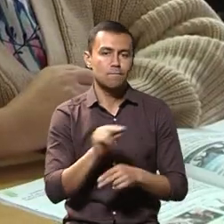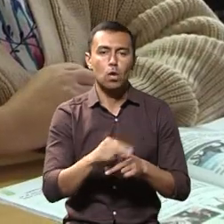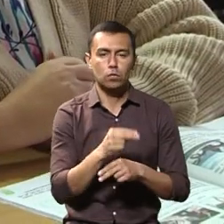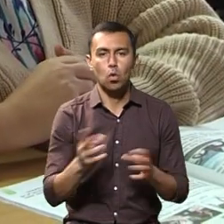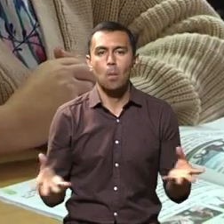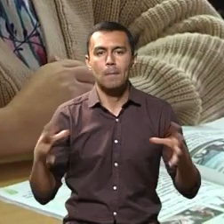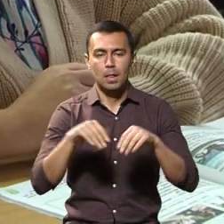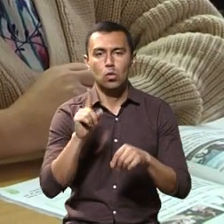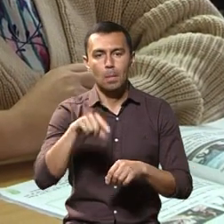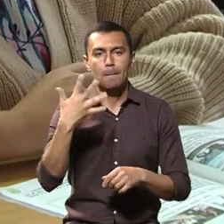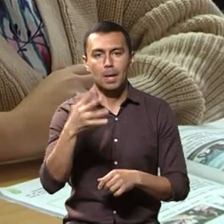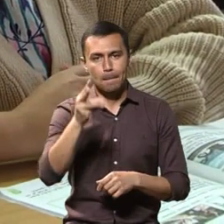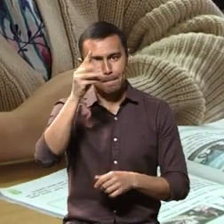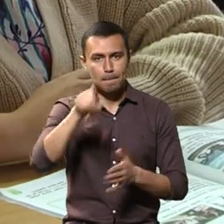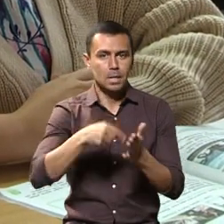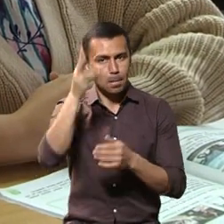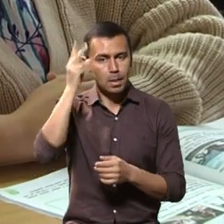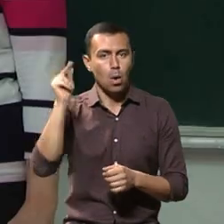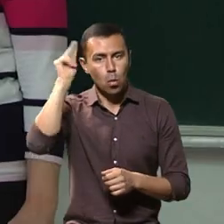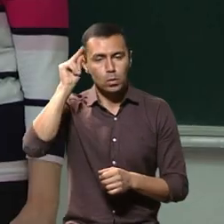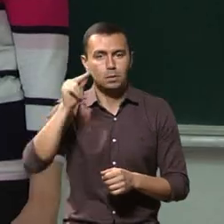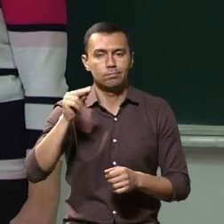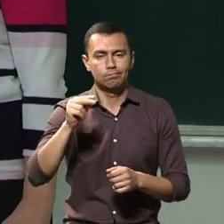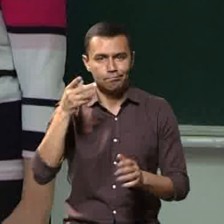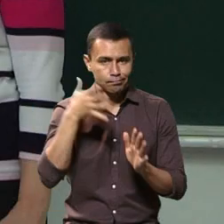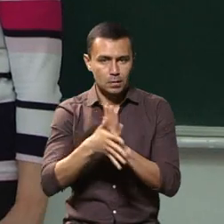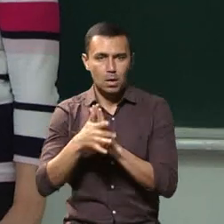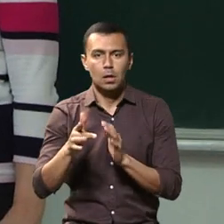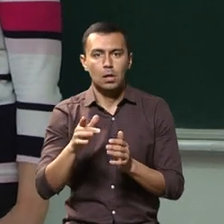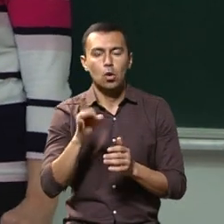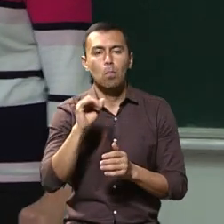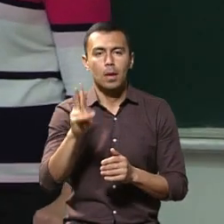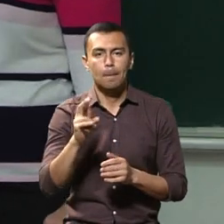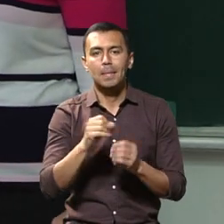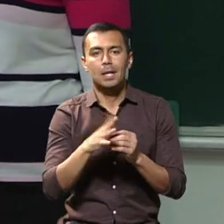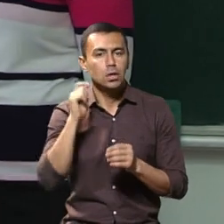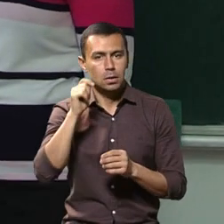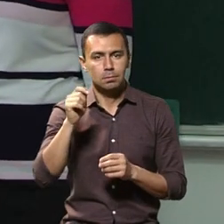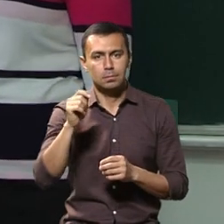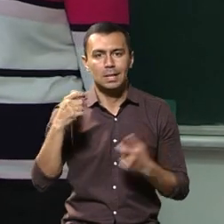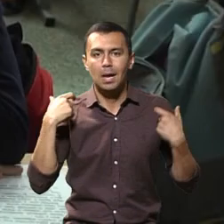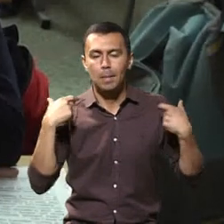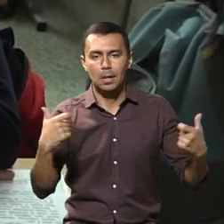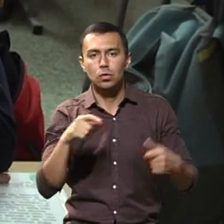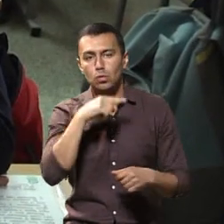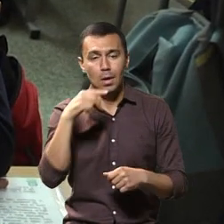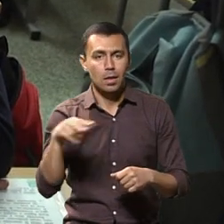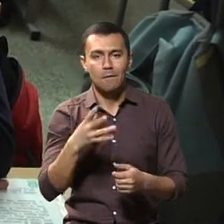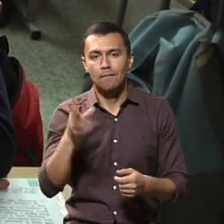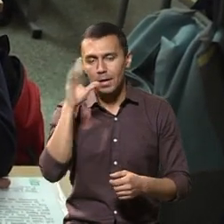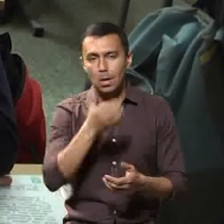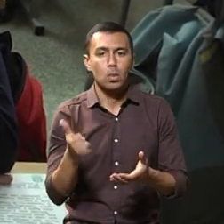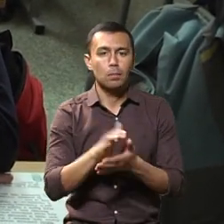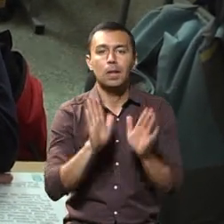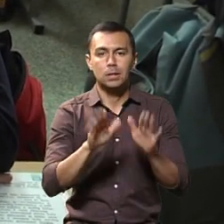об'єднання номер 5 міста Хмельницького на уроці вивчають роман «15-річний капітан». Із російської літератури встигли